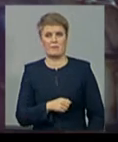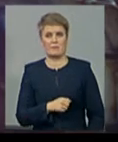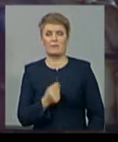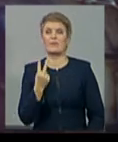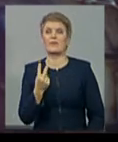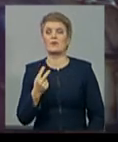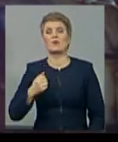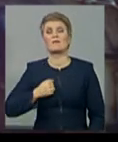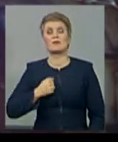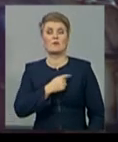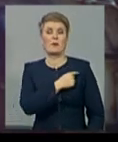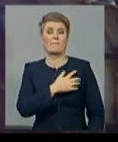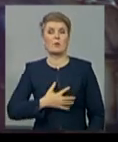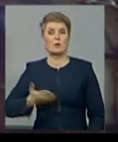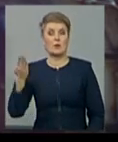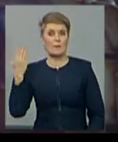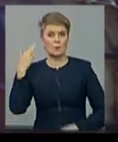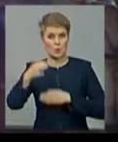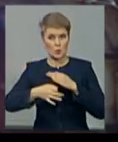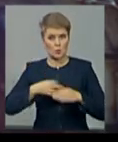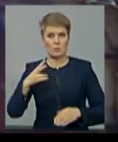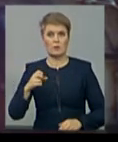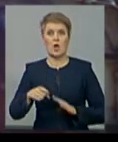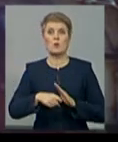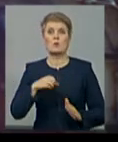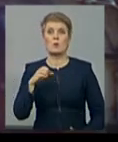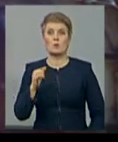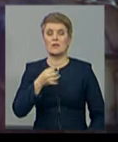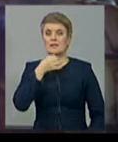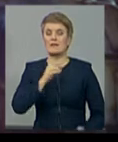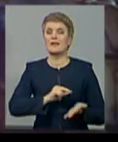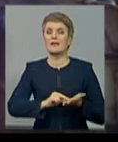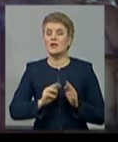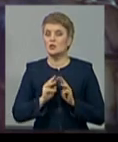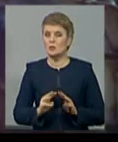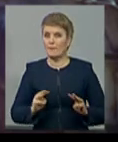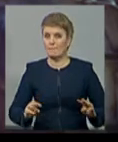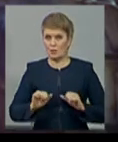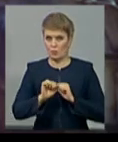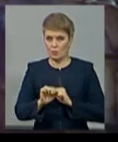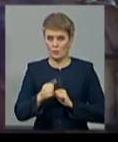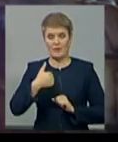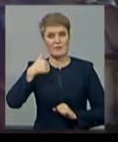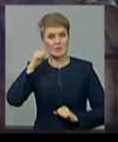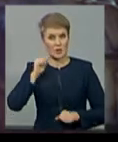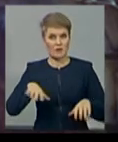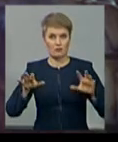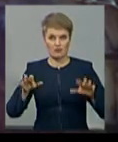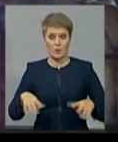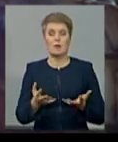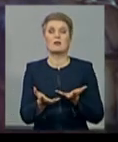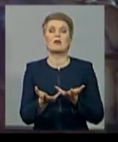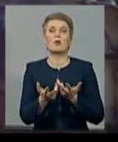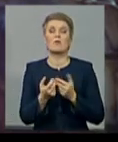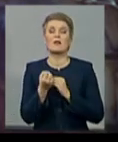Двох військових поранено минулої доби на Донбасі. Про це повідомив речник Міноборони Андрій Лисенко. Завчора у штабі нарахували 12